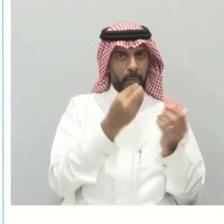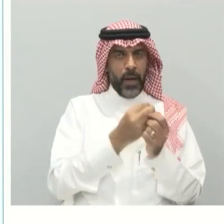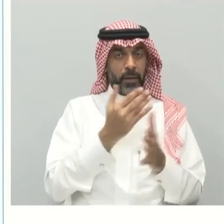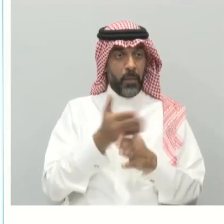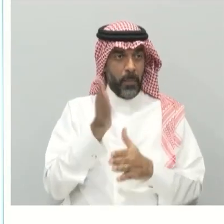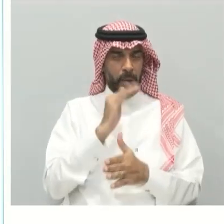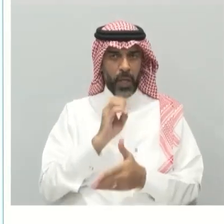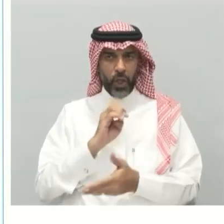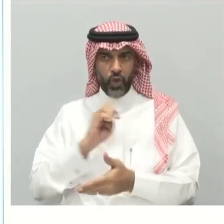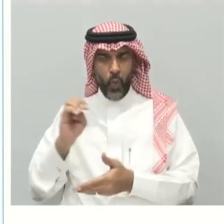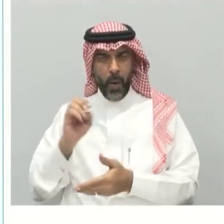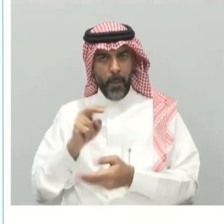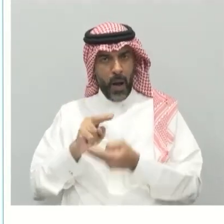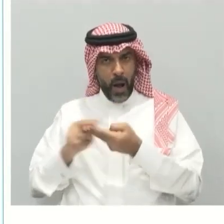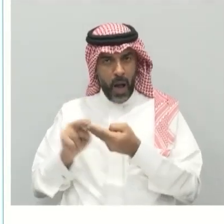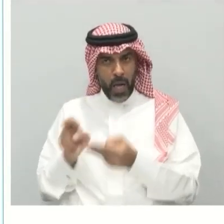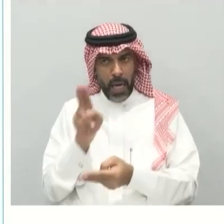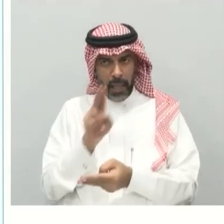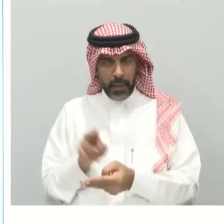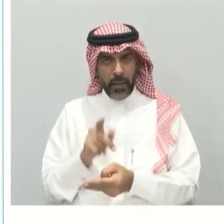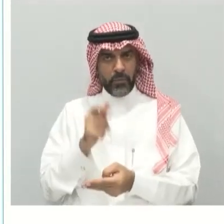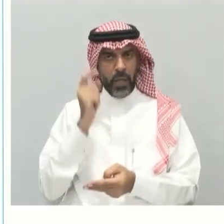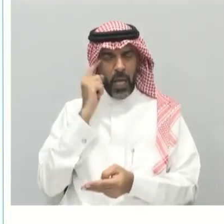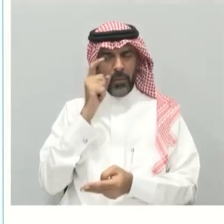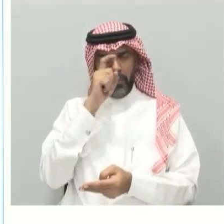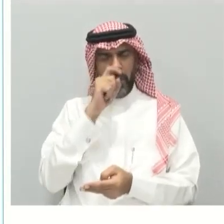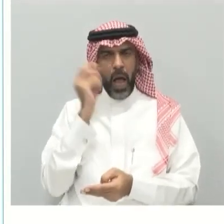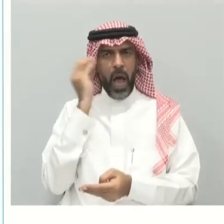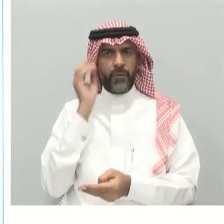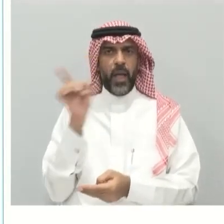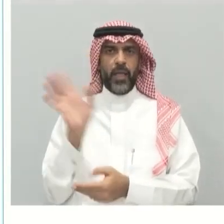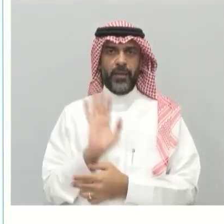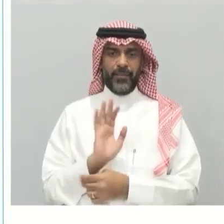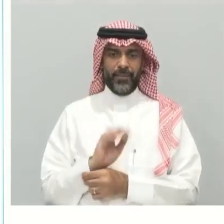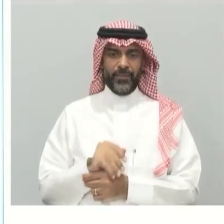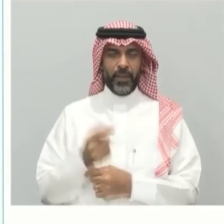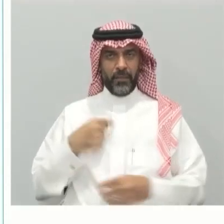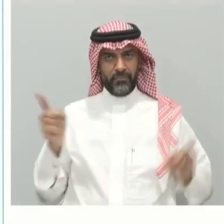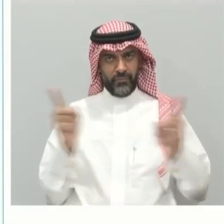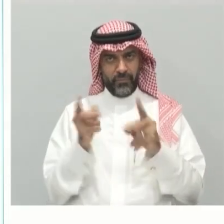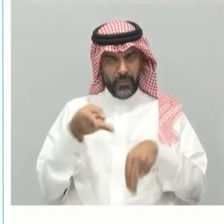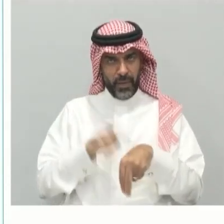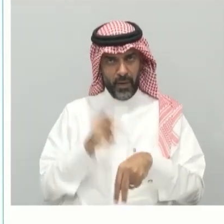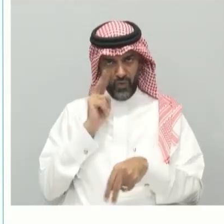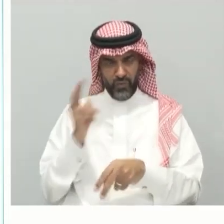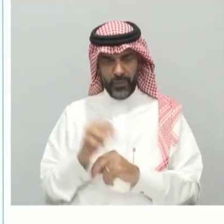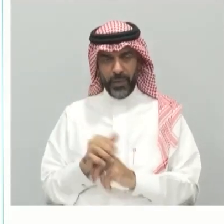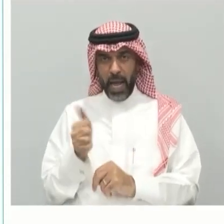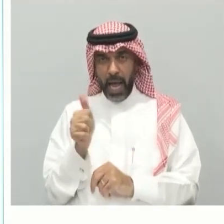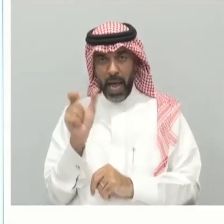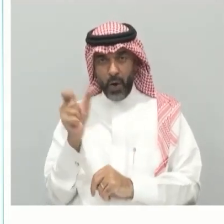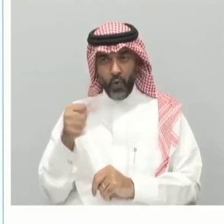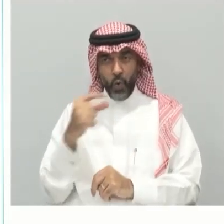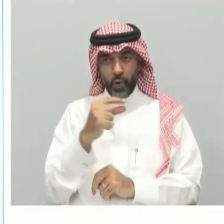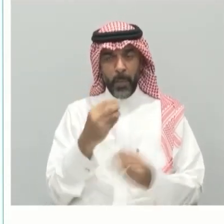المسائل لابد ان تكون تعرف الكاثود وتعرف الانود بشكل كبير اذا الخصها مره اخرى انه الانود عندي هنا